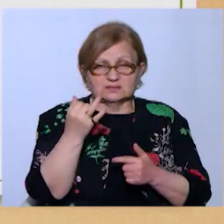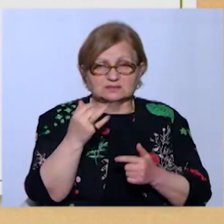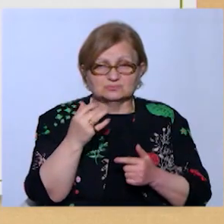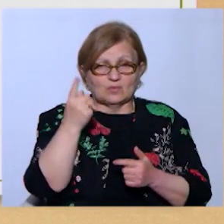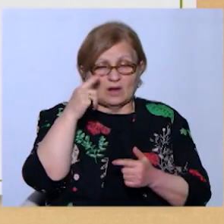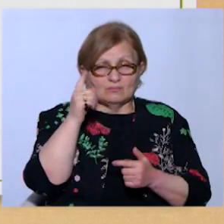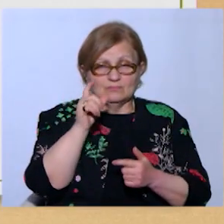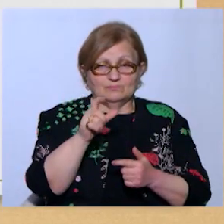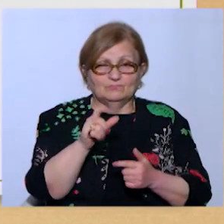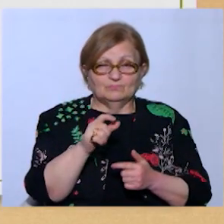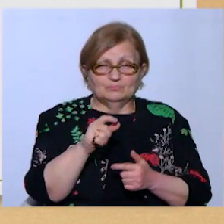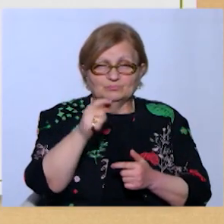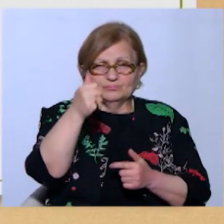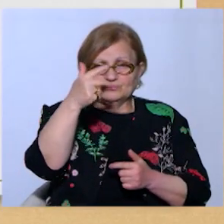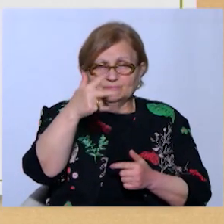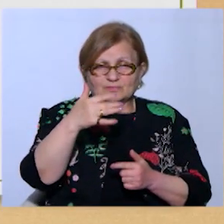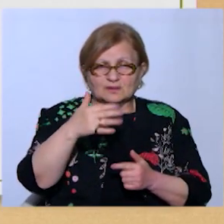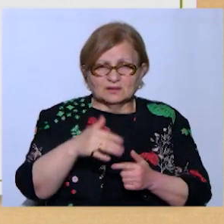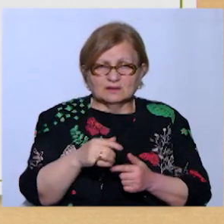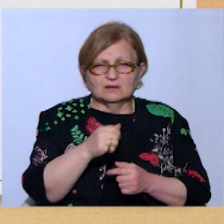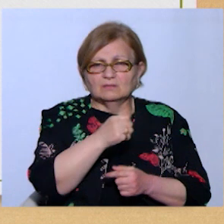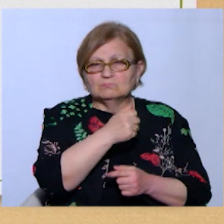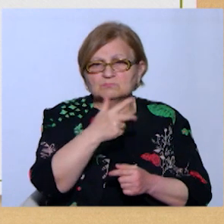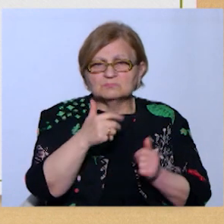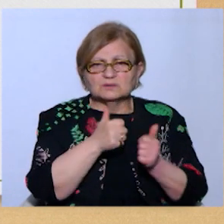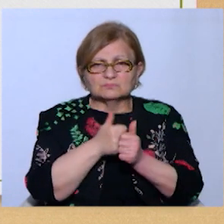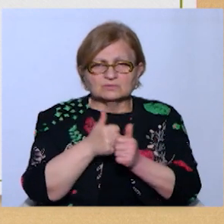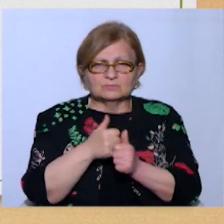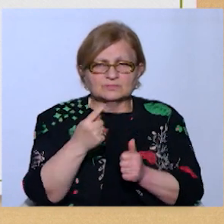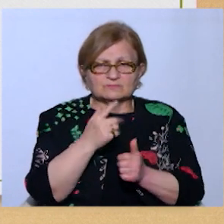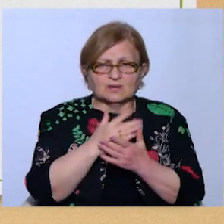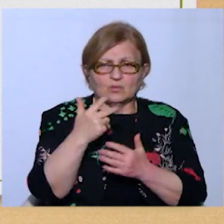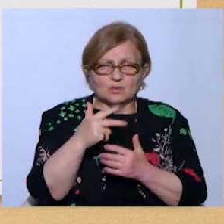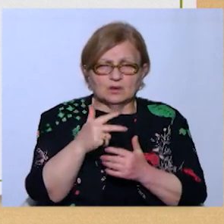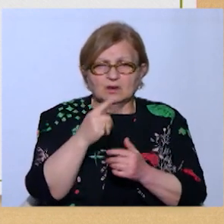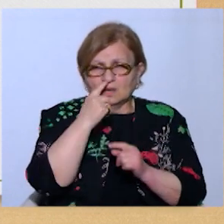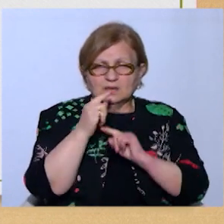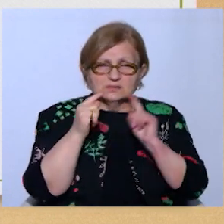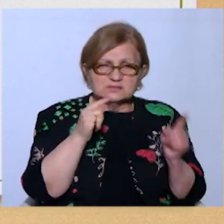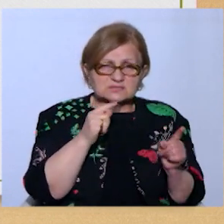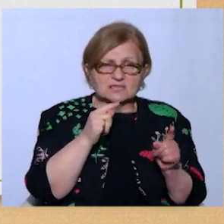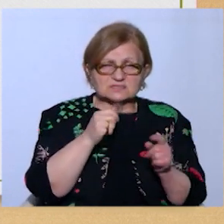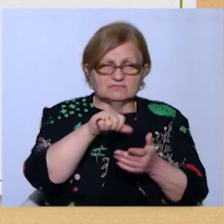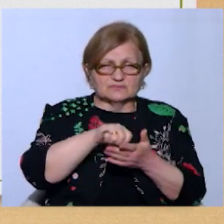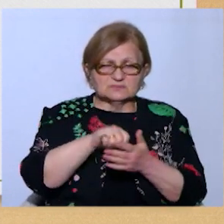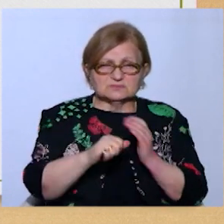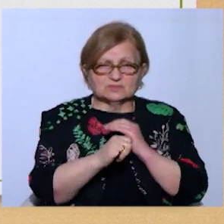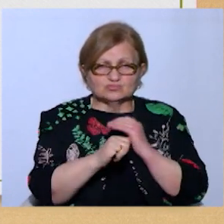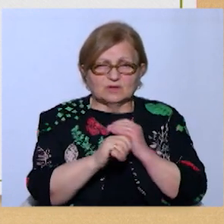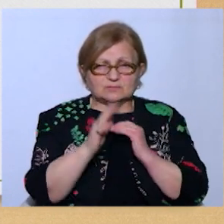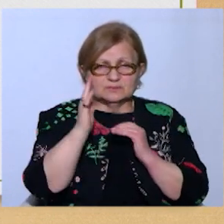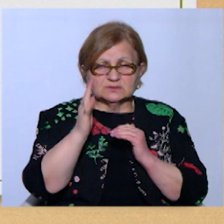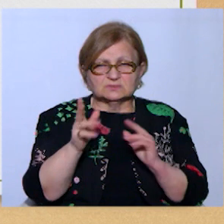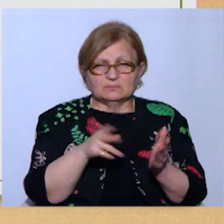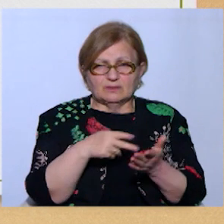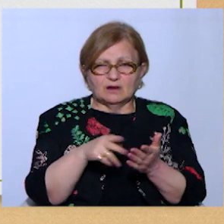ამოცანა, აინ მიმდევრობის პირველი წევრია 30, ხოლო ყოველი მომდევნო წევრი წინა წევრის საშუალებით გამოითვლება აინ პლუს 1 უდრის ლოგარითმი